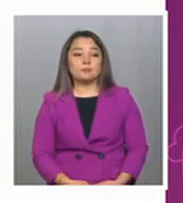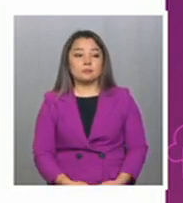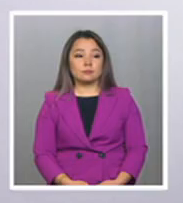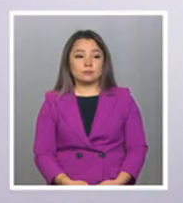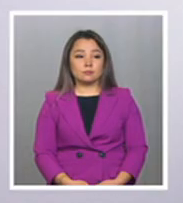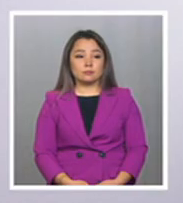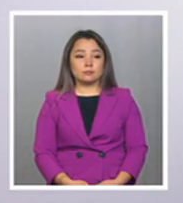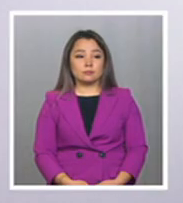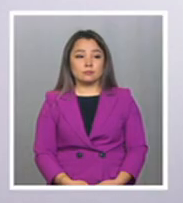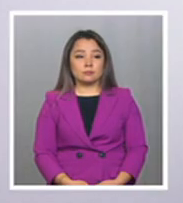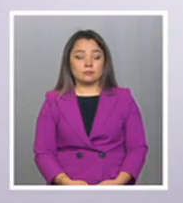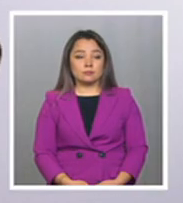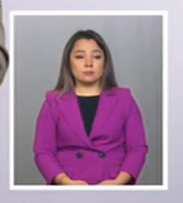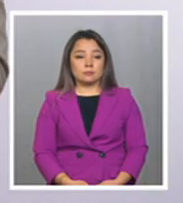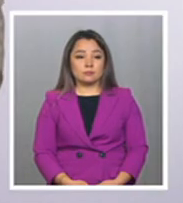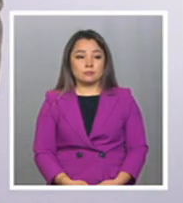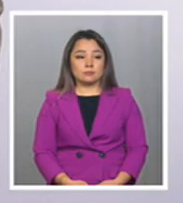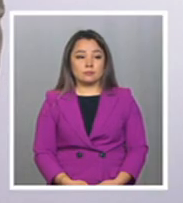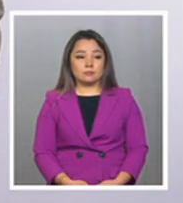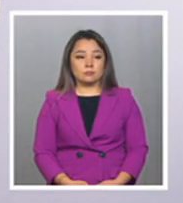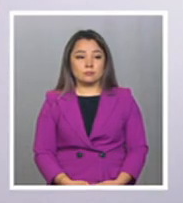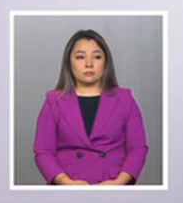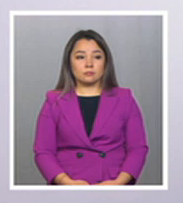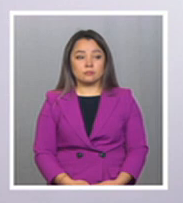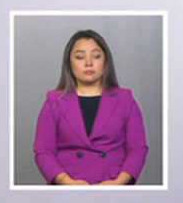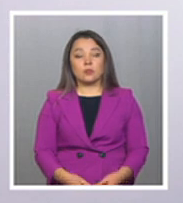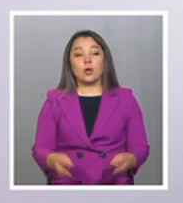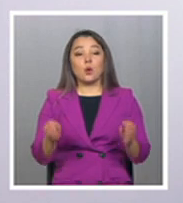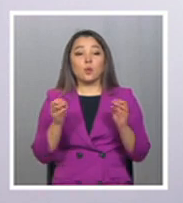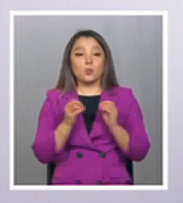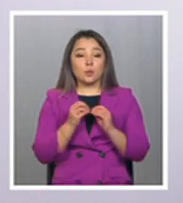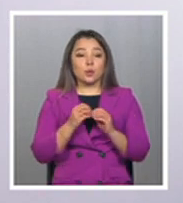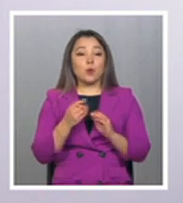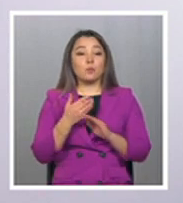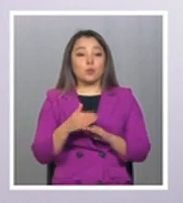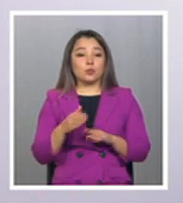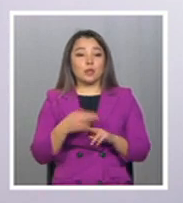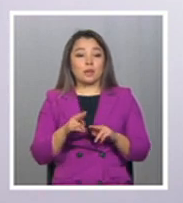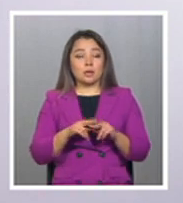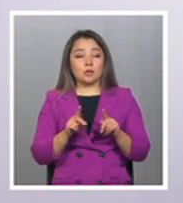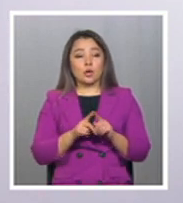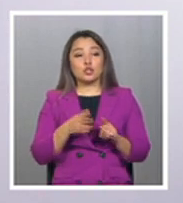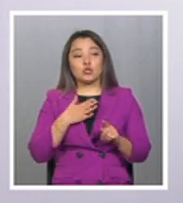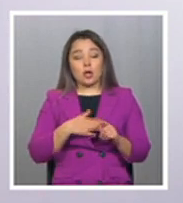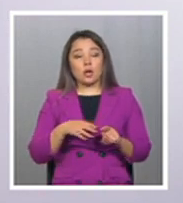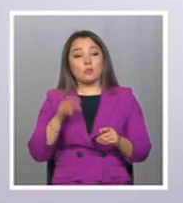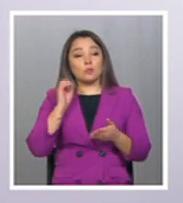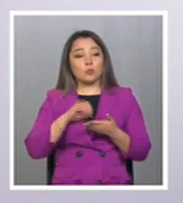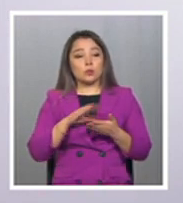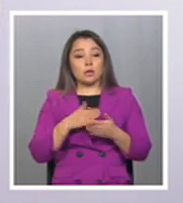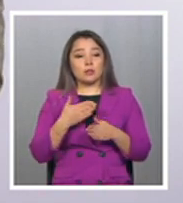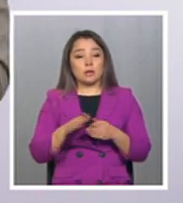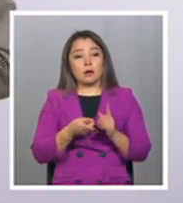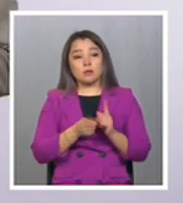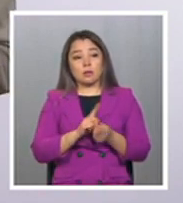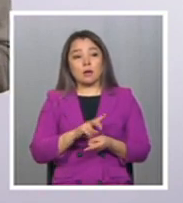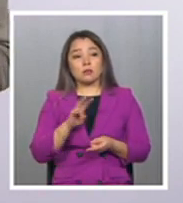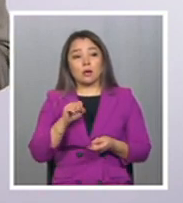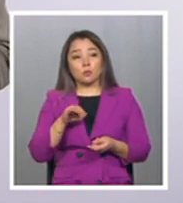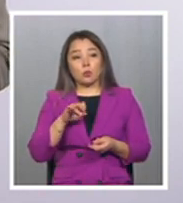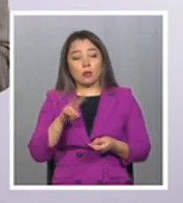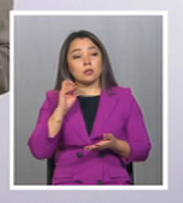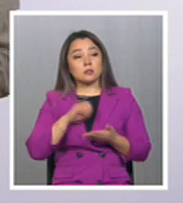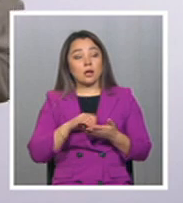0.172. Ал енді балар келесі ондық бөлшекті жай бөлшекке айналдырып, натурал санға бөлу